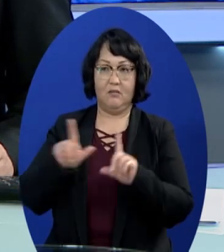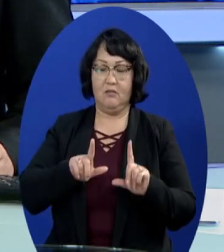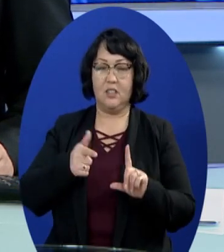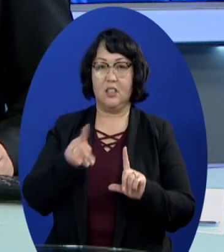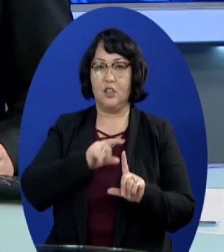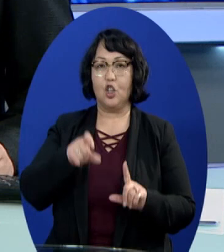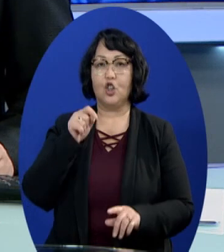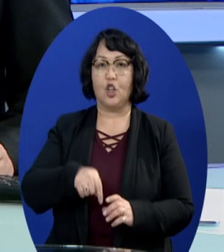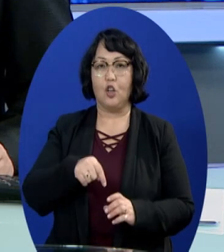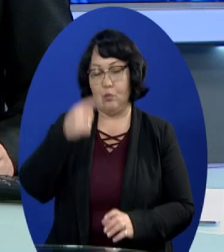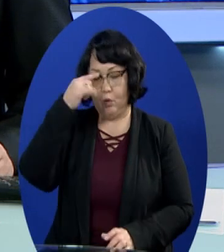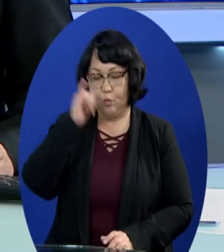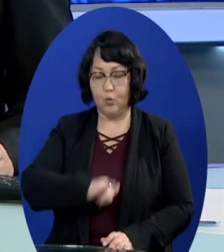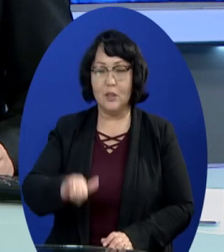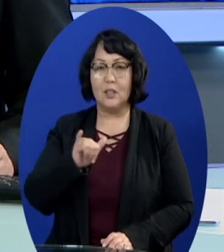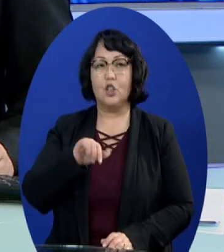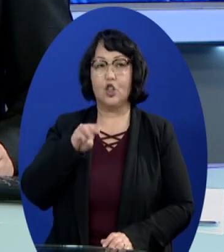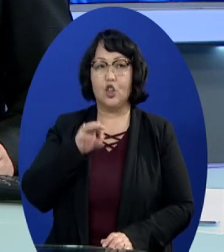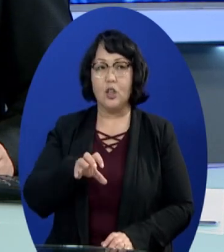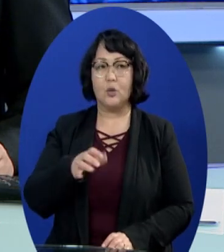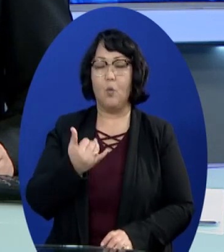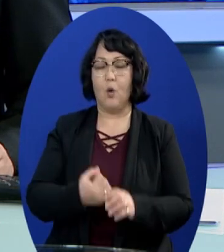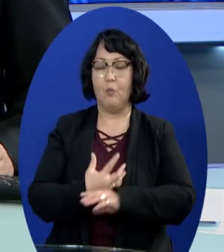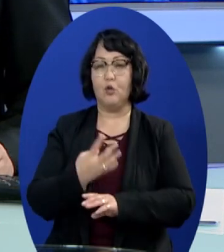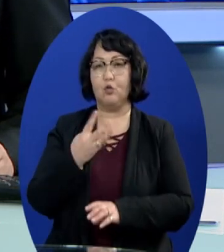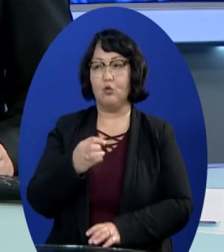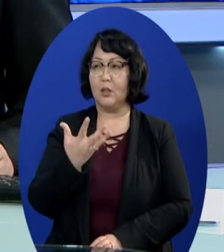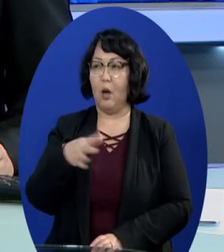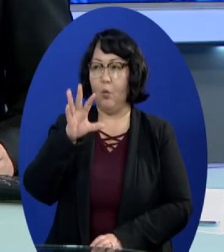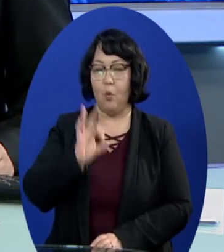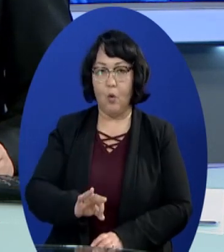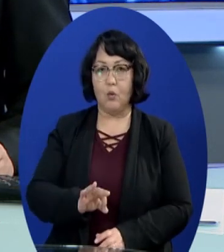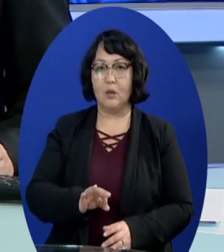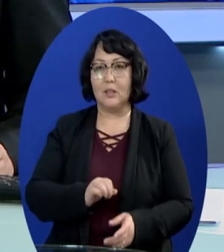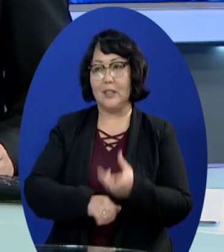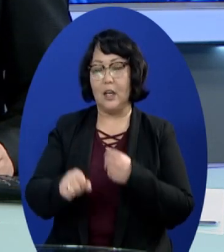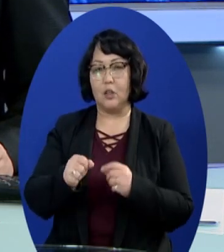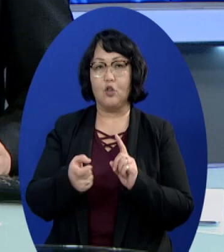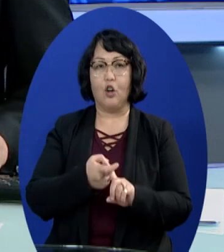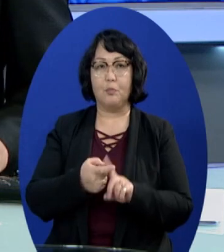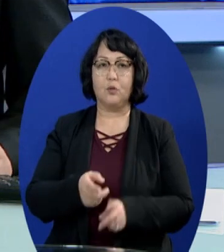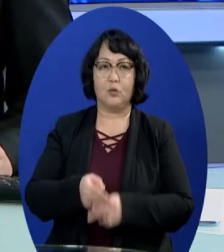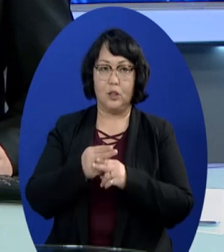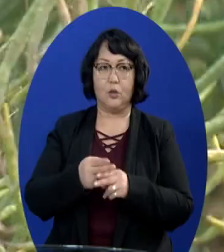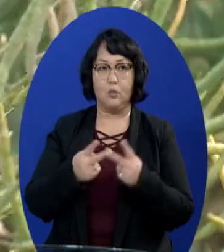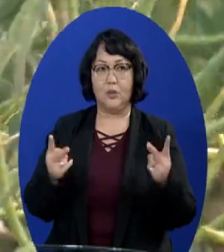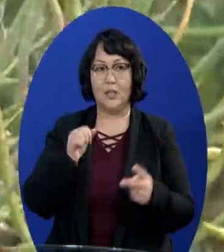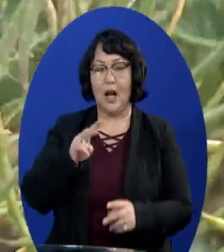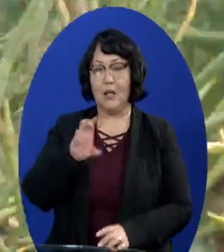дотоодын тосны ургамлын 40-50% экспортлох зуучилдаг үндэсний аж ахуй нэгж авсан байна.